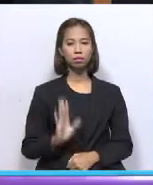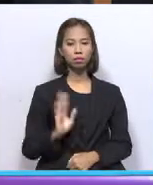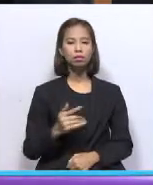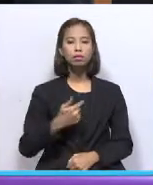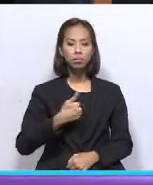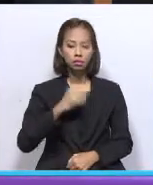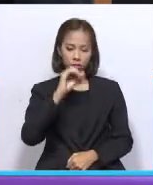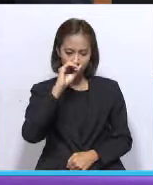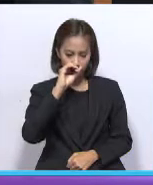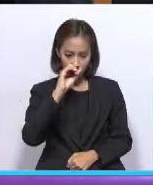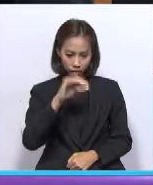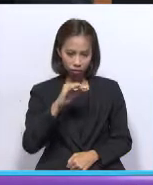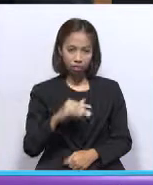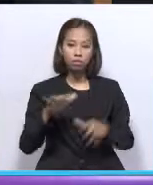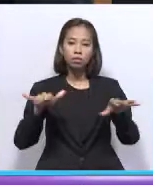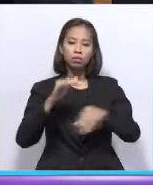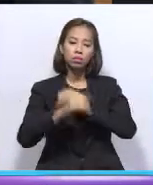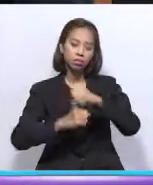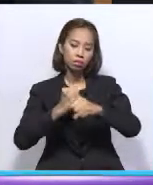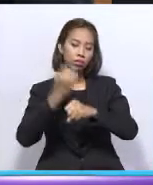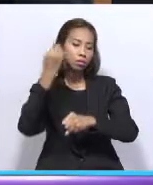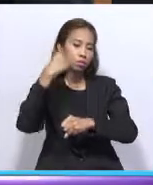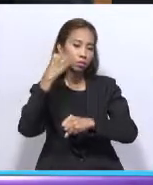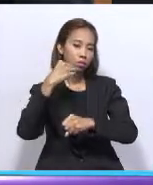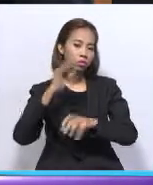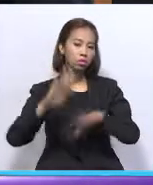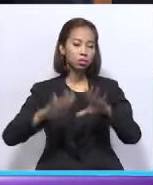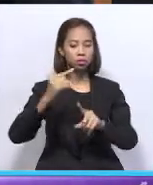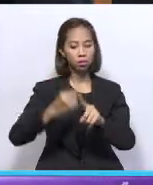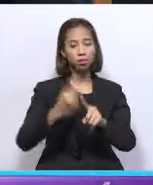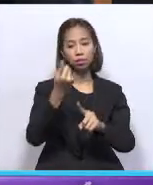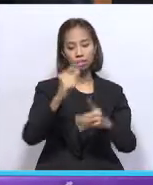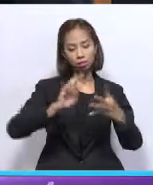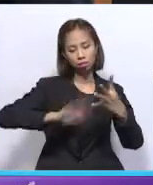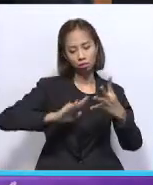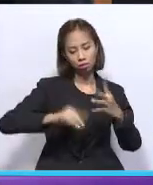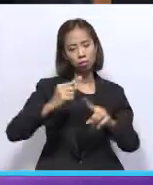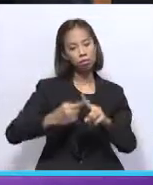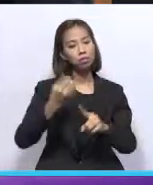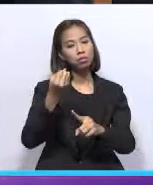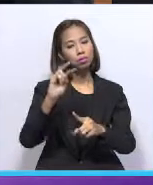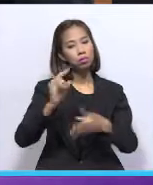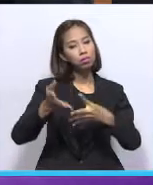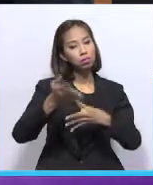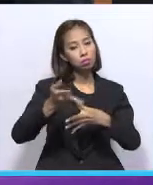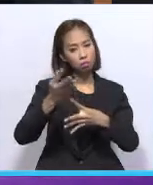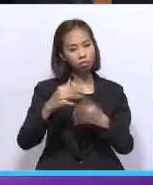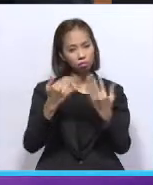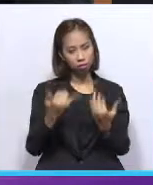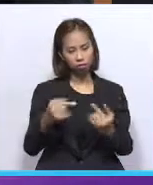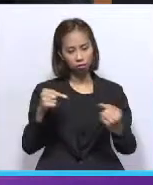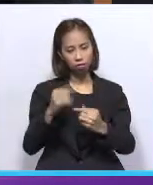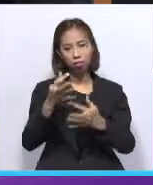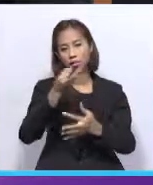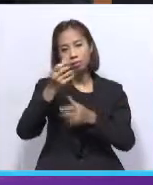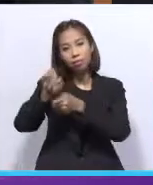นี้นะโดยปกติของทุกปีเนี่ยในช่วงปลายเดือนพฤศจิกาถึงเดือนธันวาเนี่ยก็เป็นช่วงที่เกษตรกรเนี่ยจะ